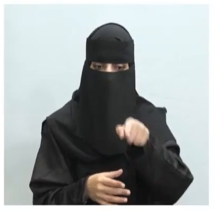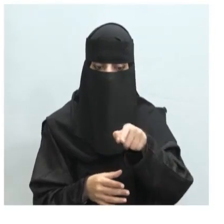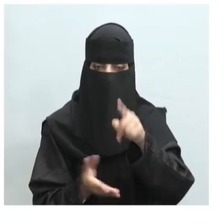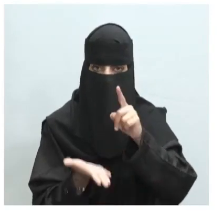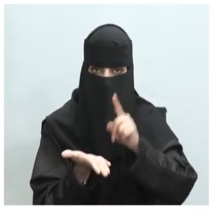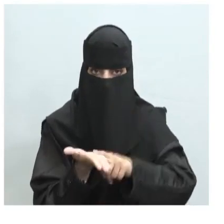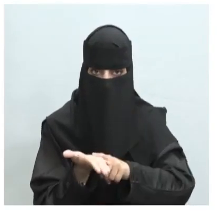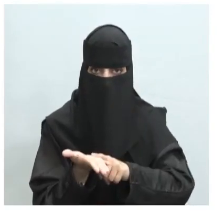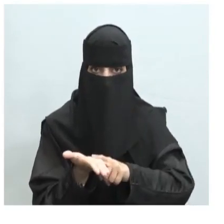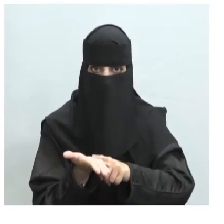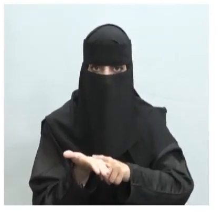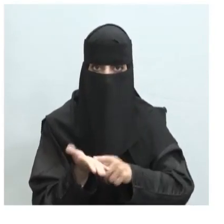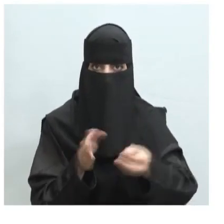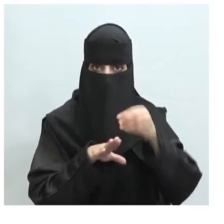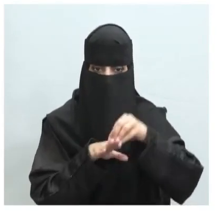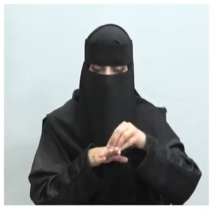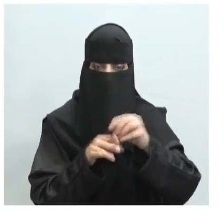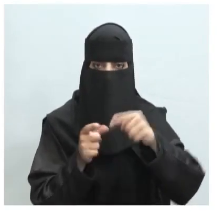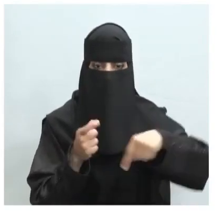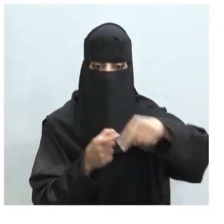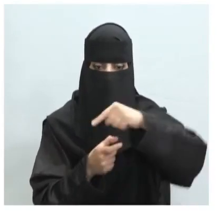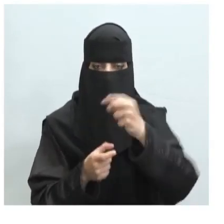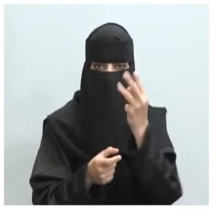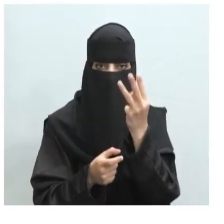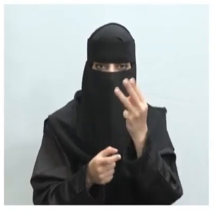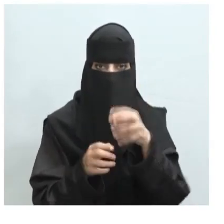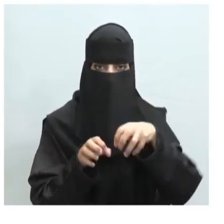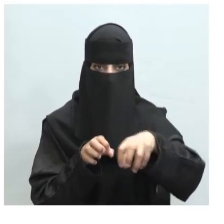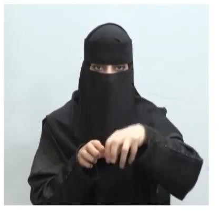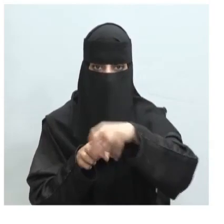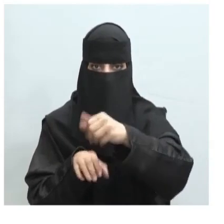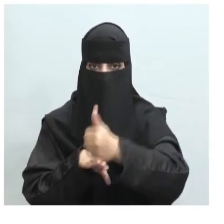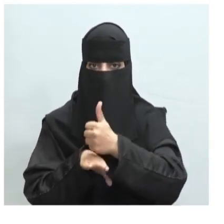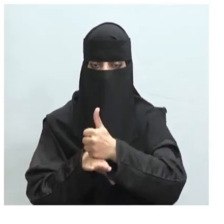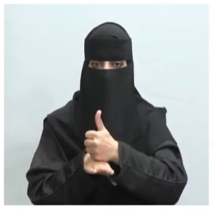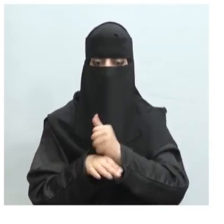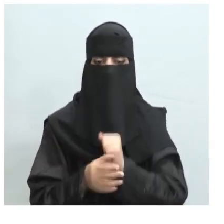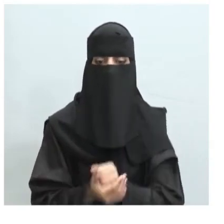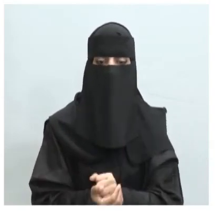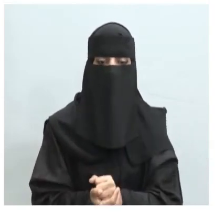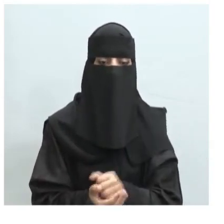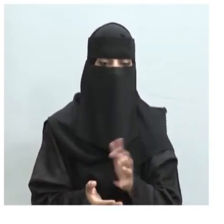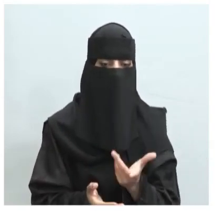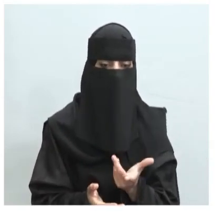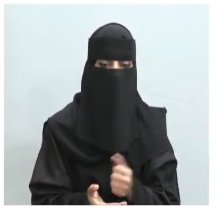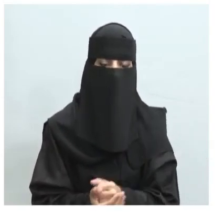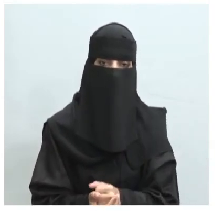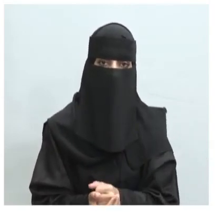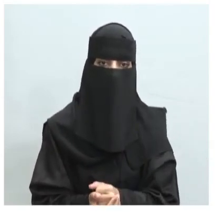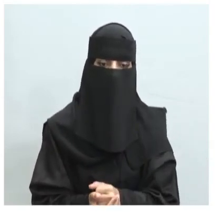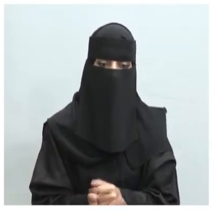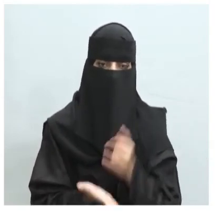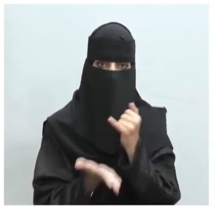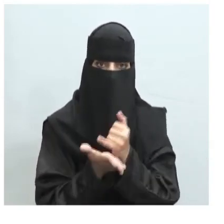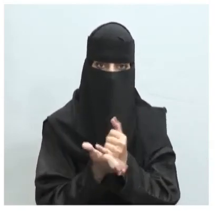ان تحتوي تلك الدائره على ثلاث اجزاء اساسيه ورئيسيه ما هي تلك الاجزاء هي